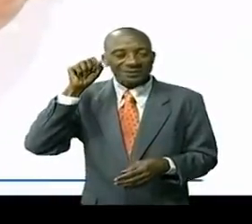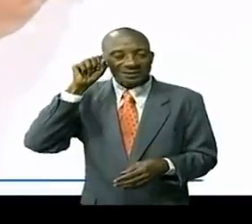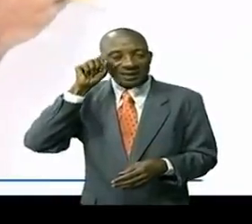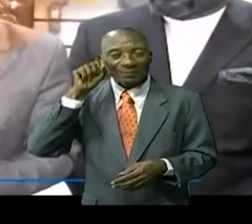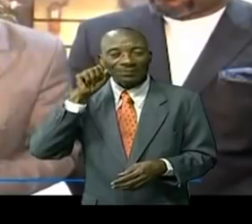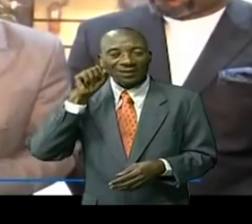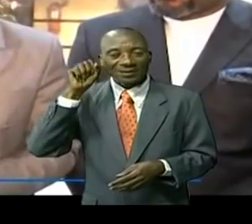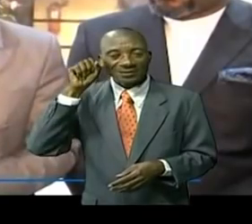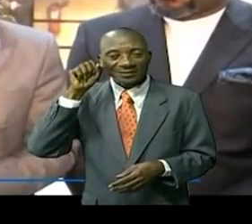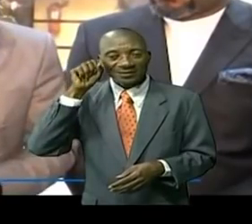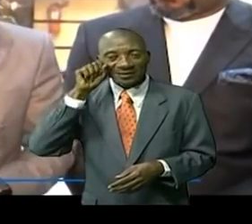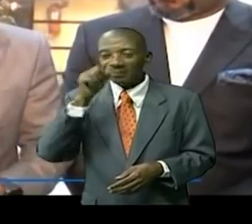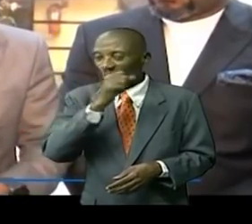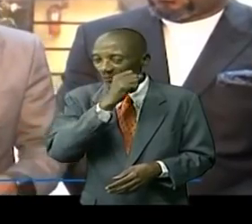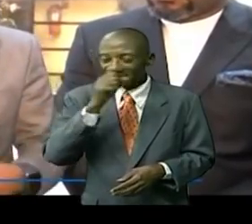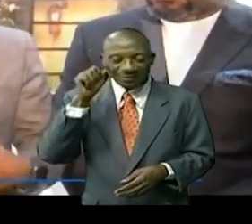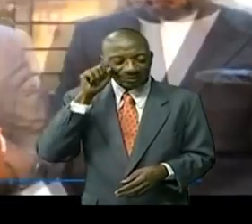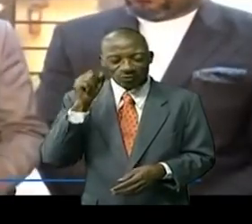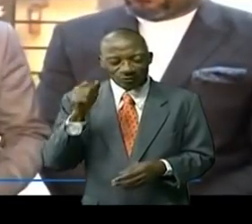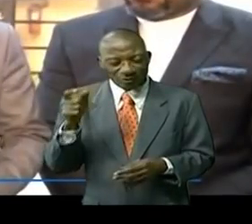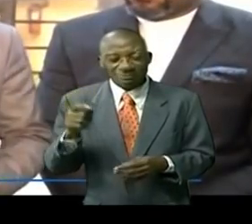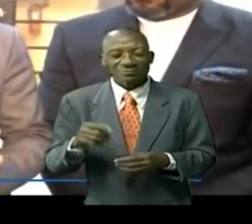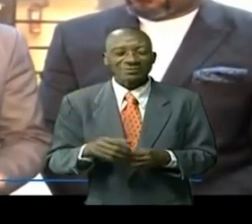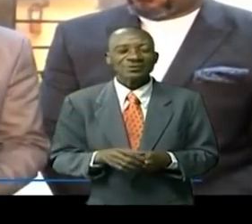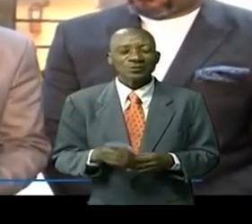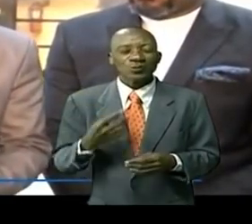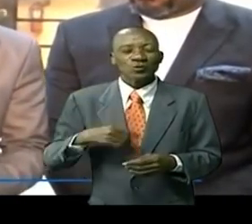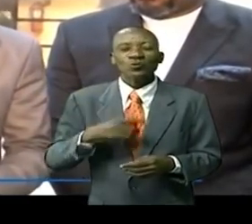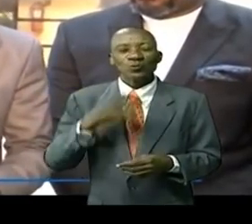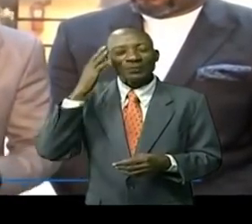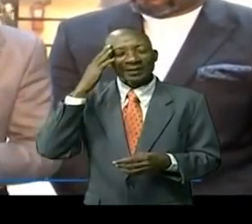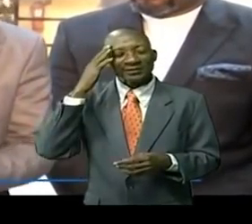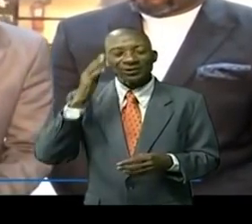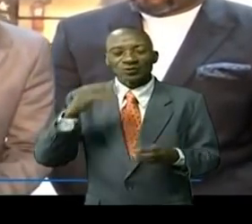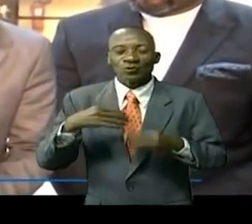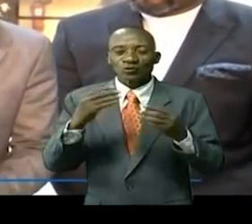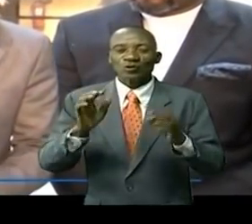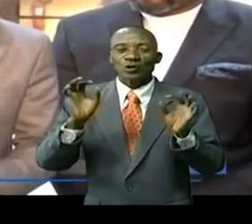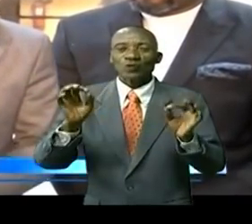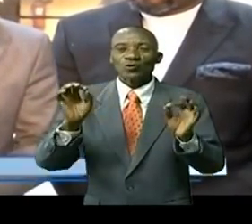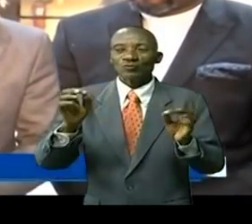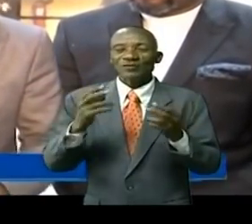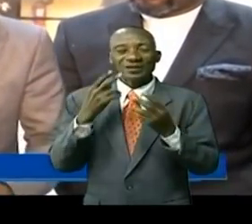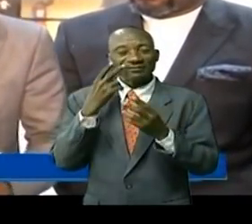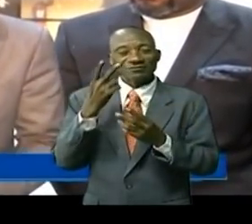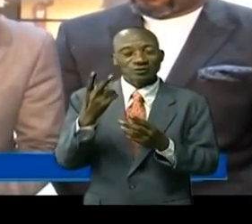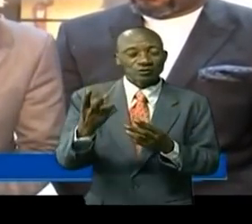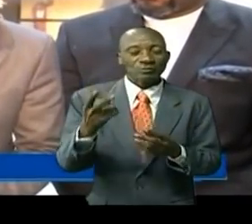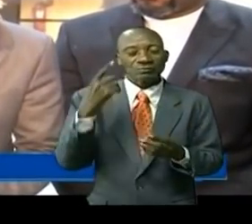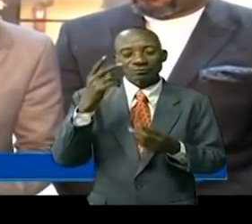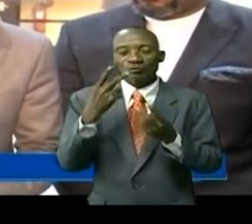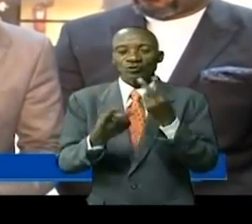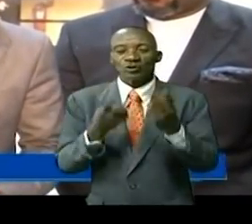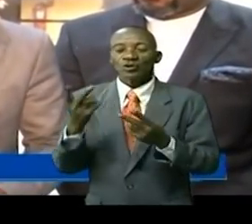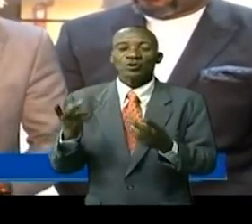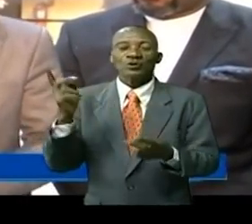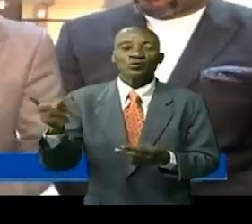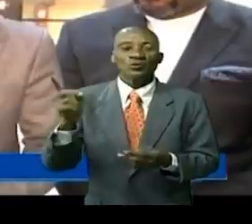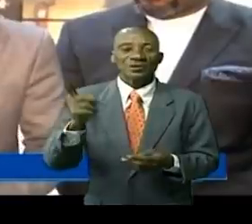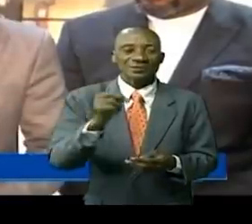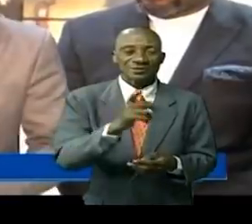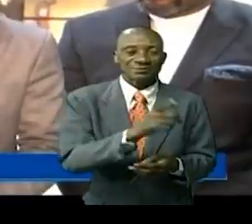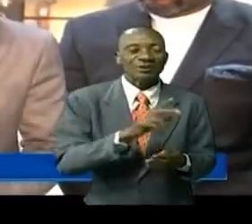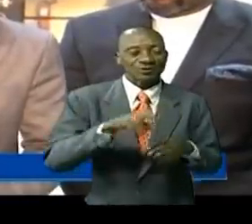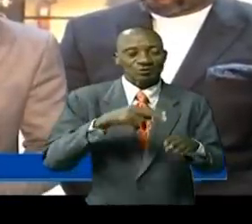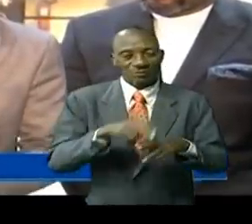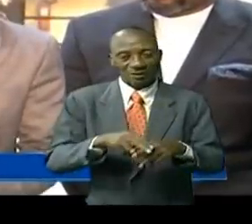image. Voilà pourquoi lorsqu'on veut donner une nouvelle vision ou une impulsion au tourisme dormant, il faut commencer